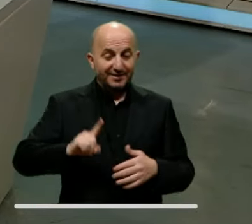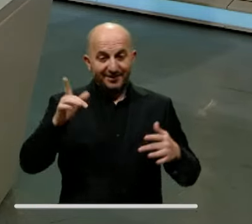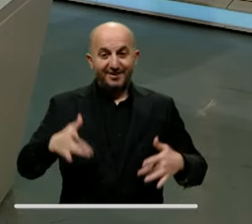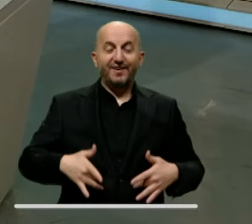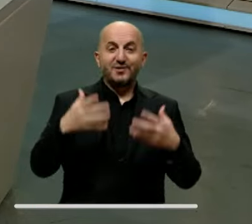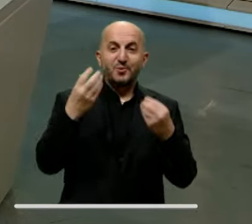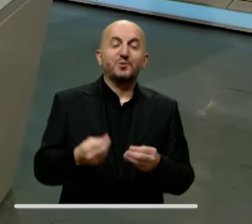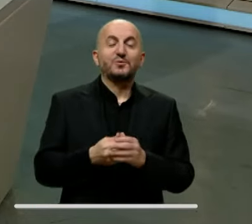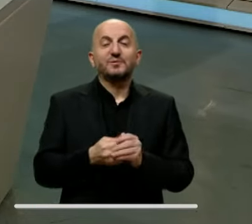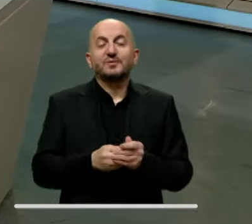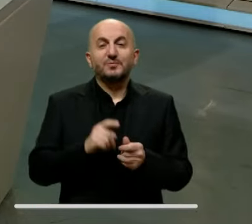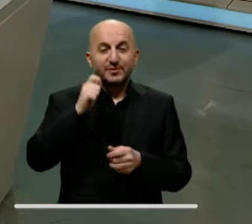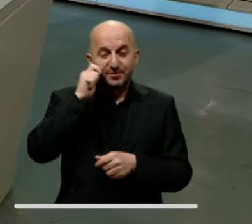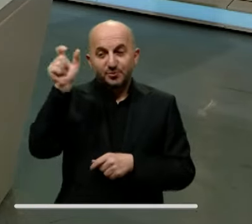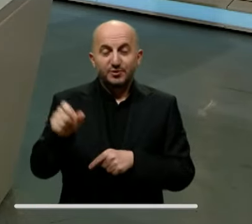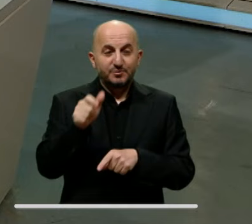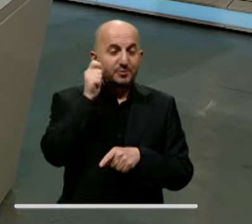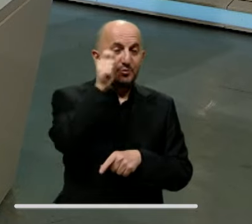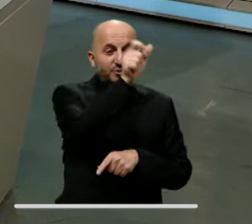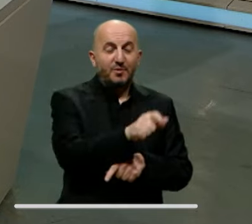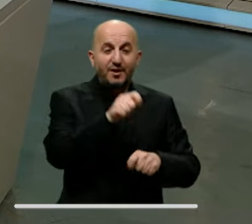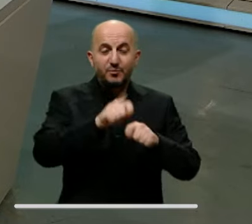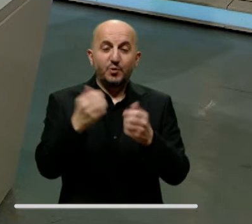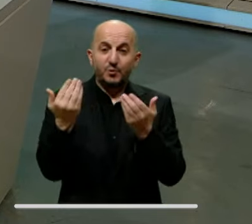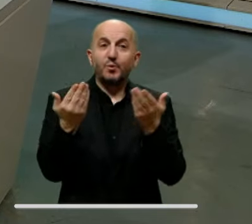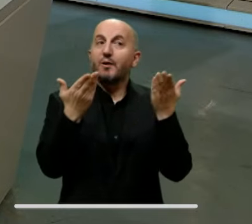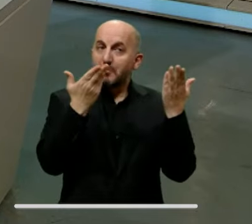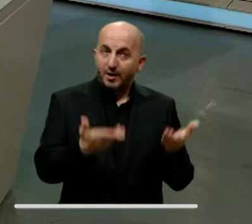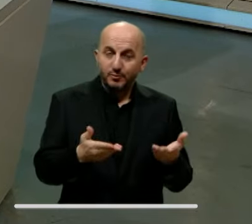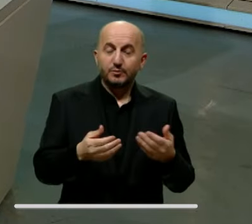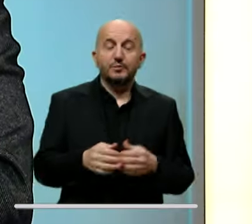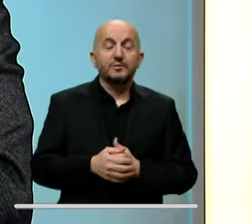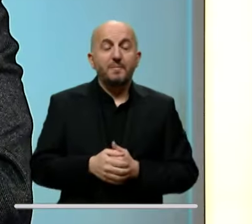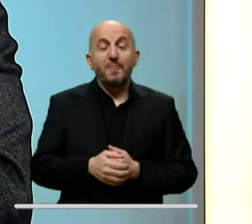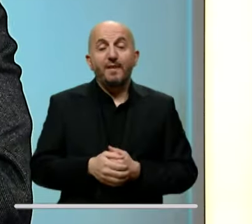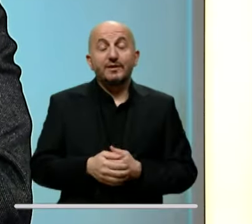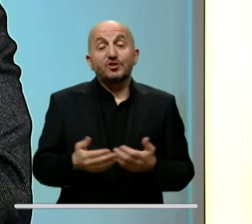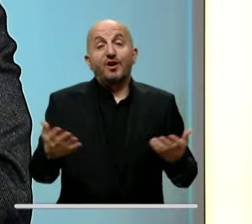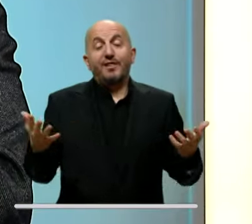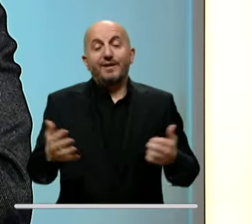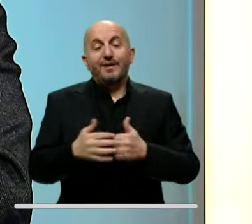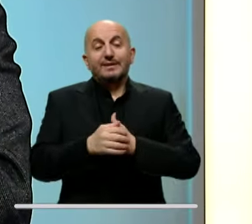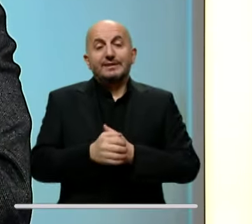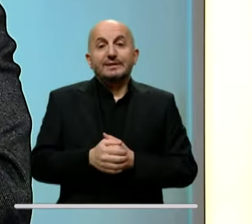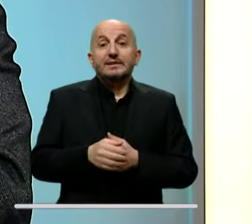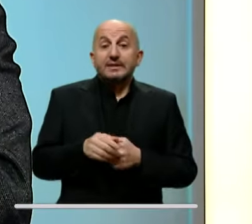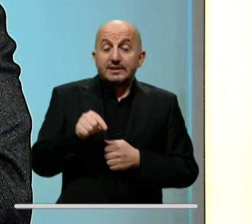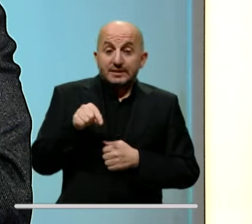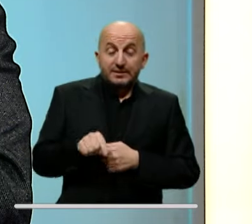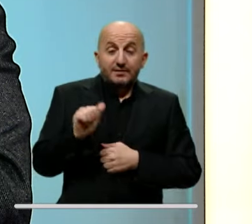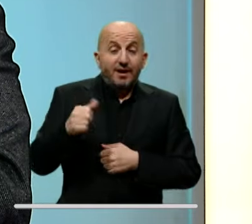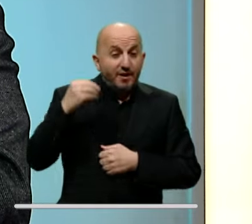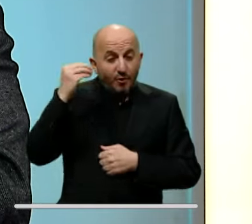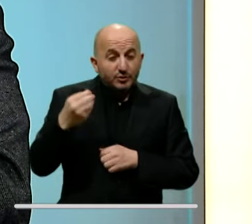olsun bir Müminin mümine yapmış olduğu dua muteberdir makbuldür İnşallah İnşallah İnşallah şimdi değerli